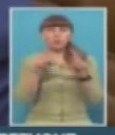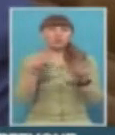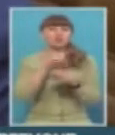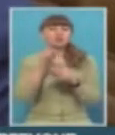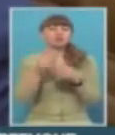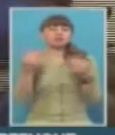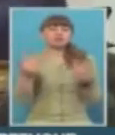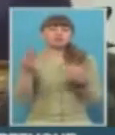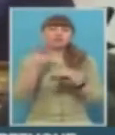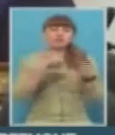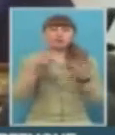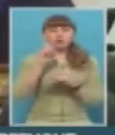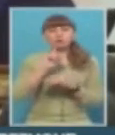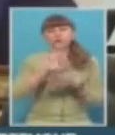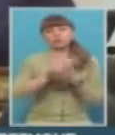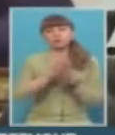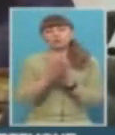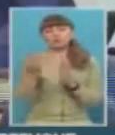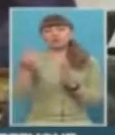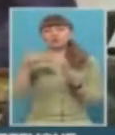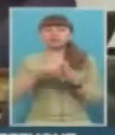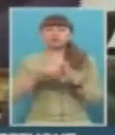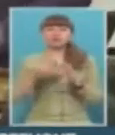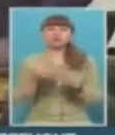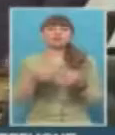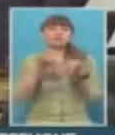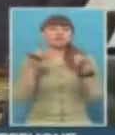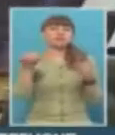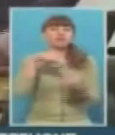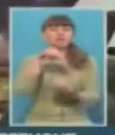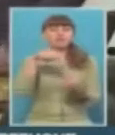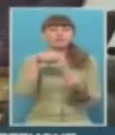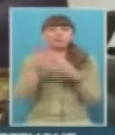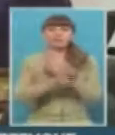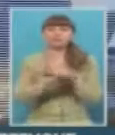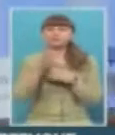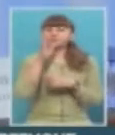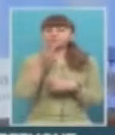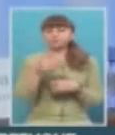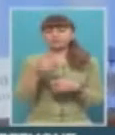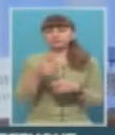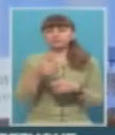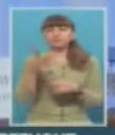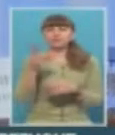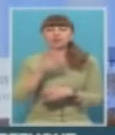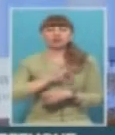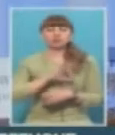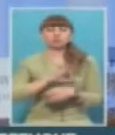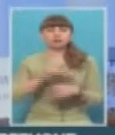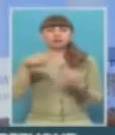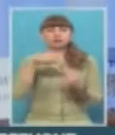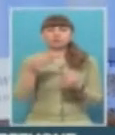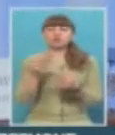сегодня создавать максимально комфортный инвестиционный климат и условия для развития бизнеса. За последние 5 лет на благотворительность и спонсорство